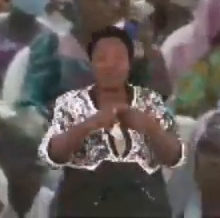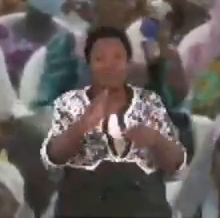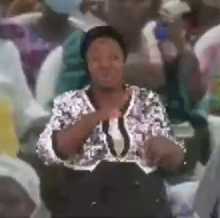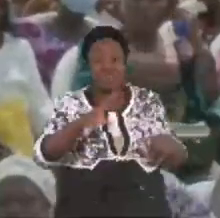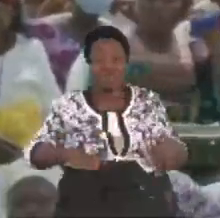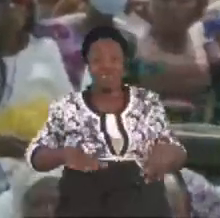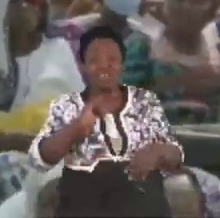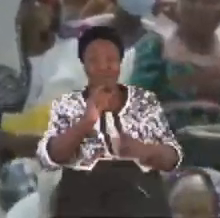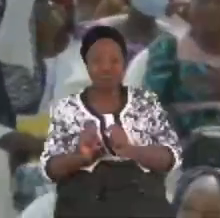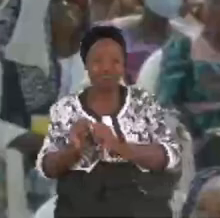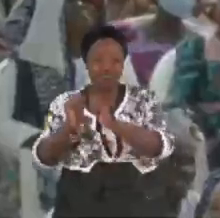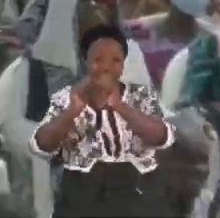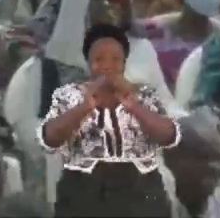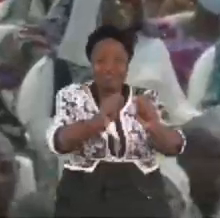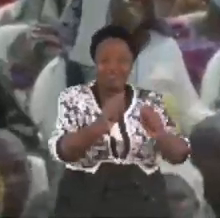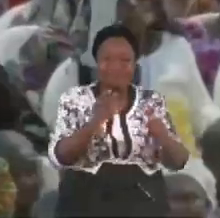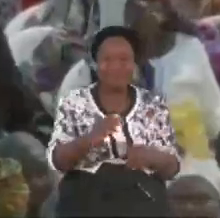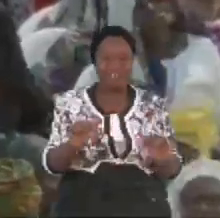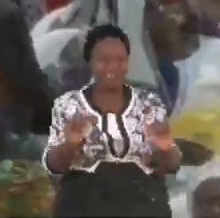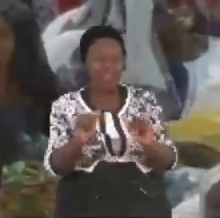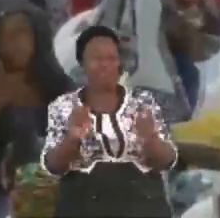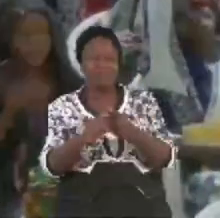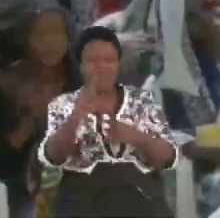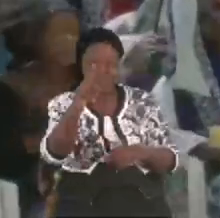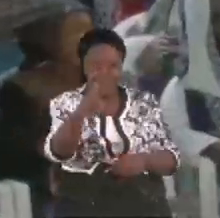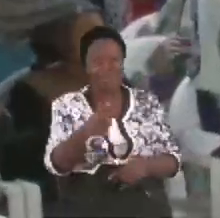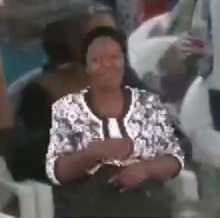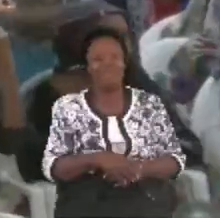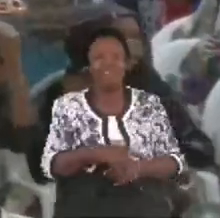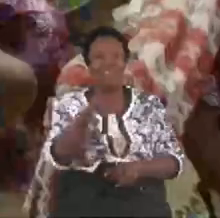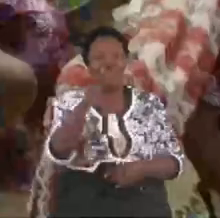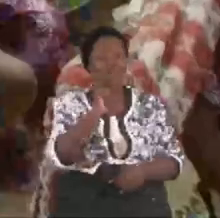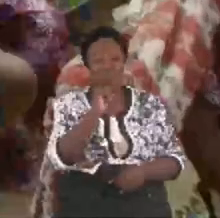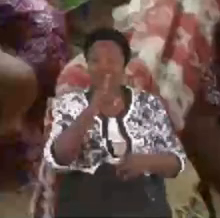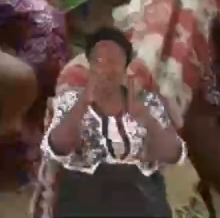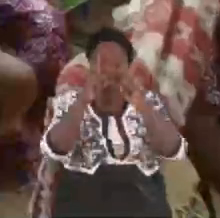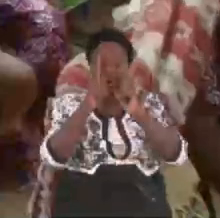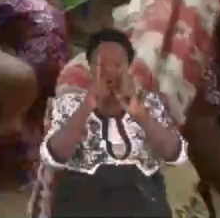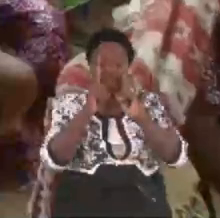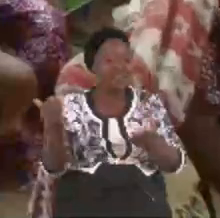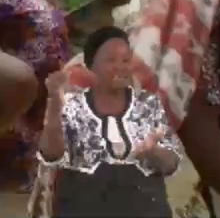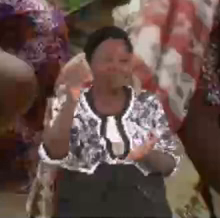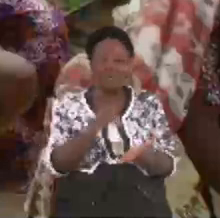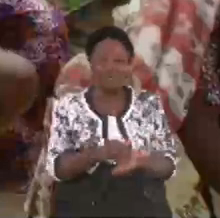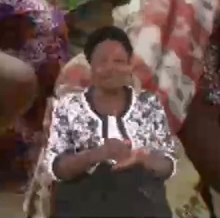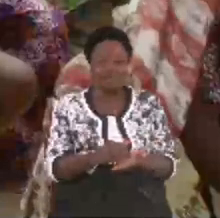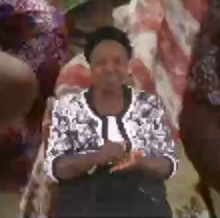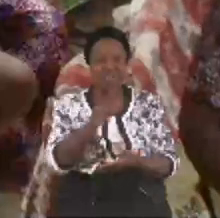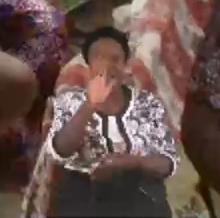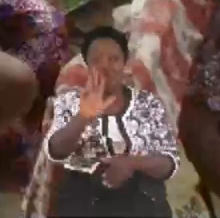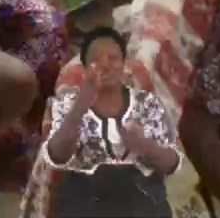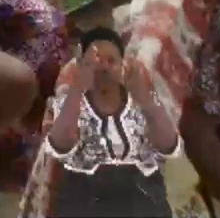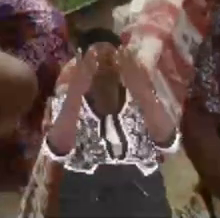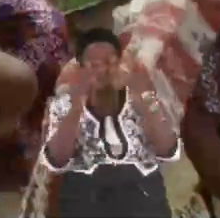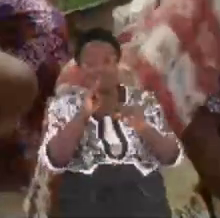à Christ, il te l'a transférée. Tu ne pleureras plus. Tes chagrins